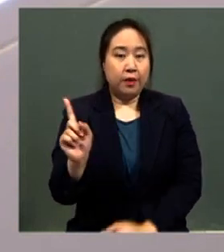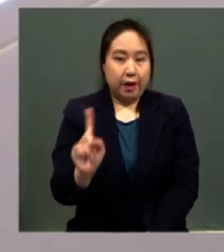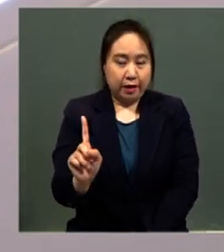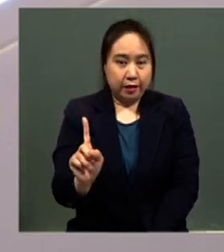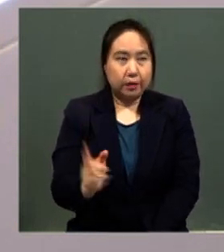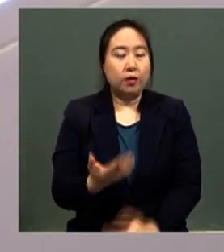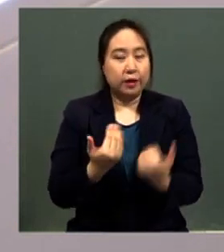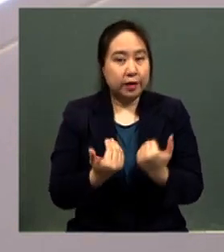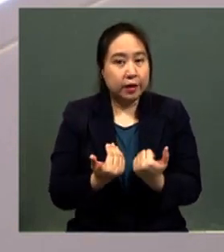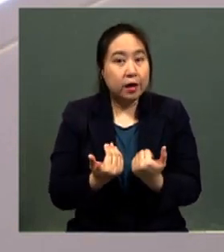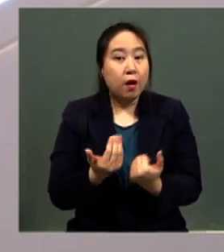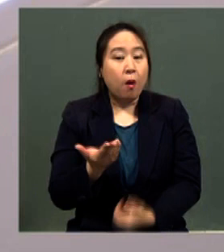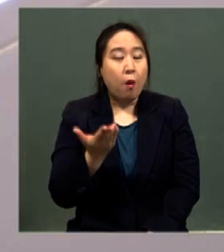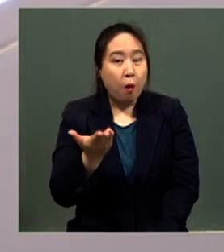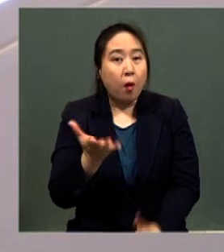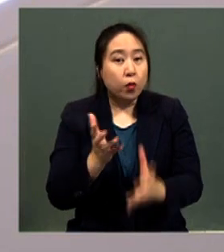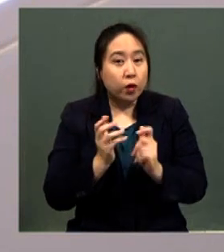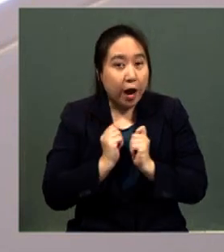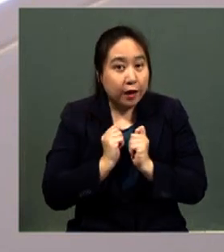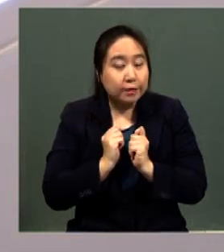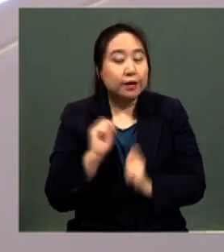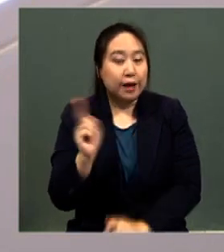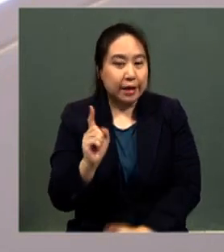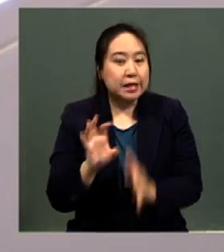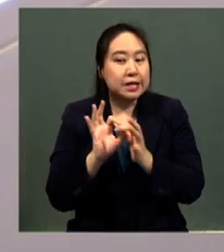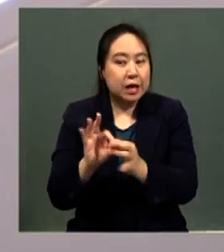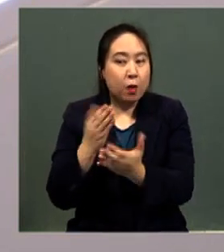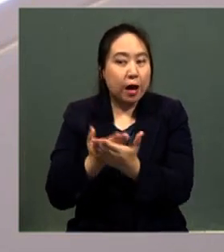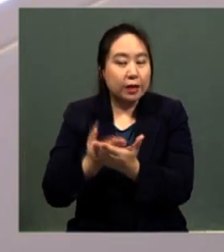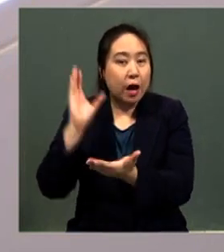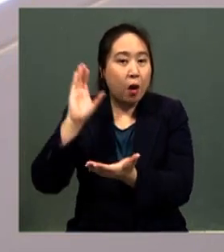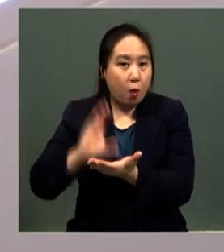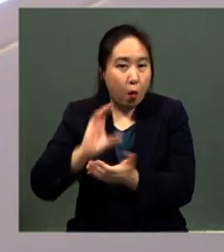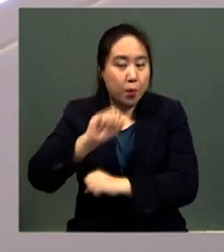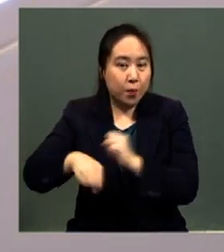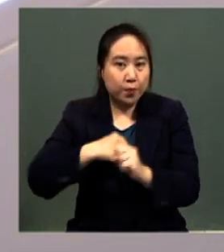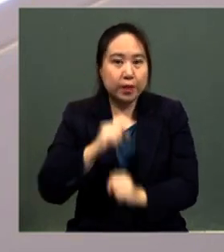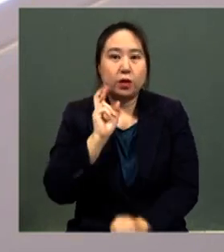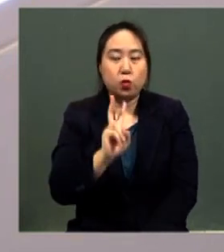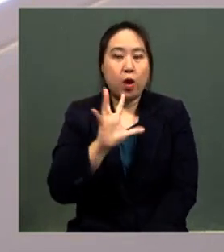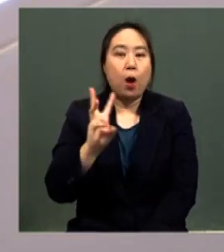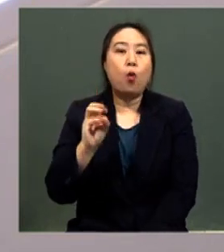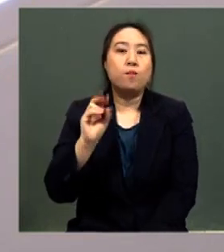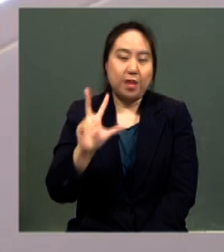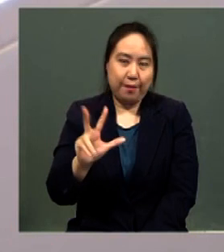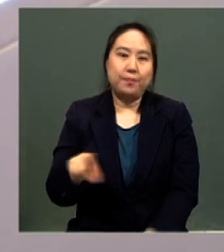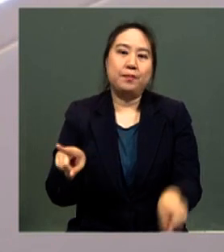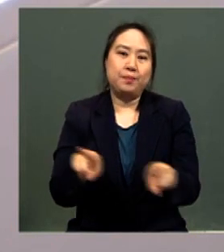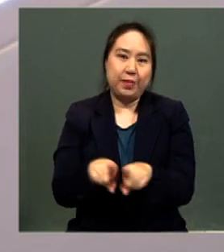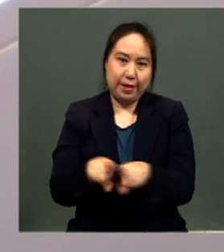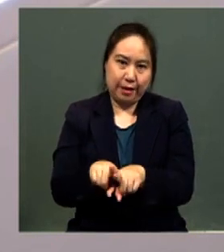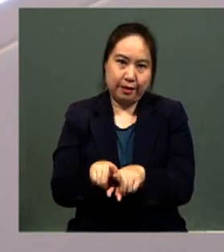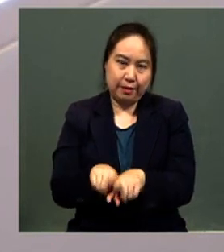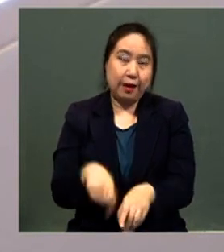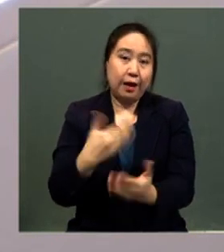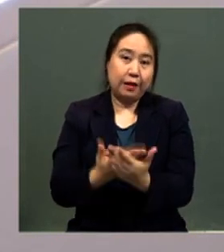ญาตนะครับว่าในมีส่วนเกี่ยวข้องกับงบประมาณปี2563เช่นเดียวกันนะครับซึ่งงบประมา